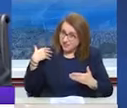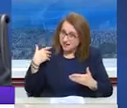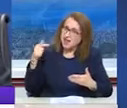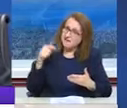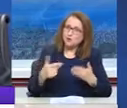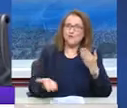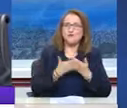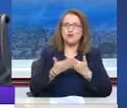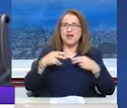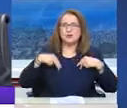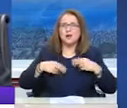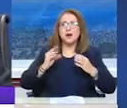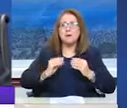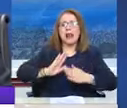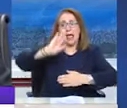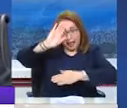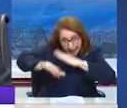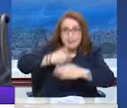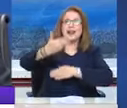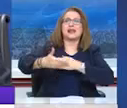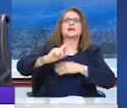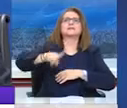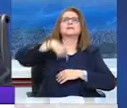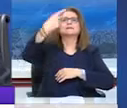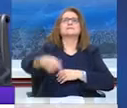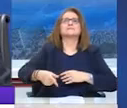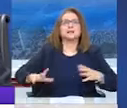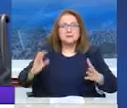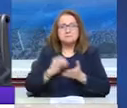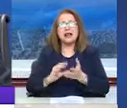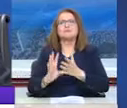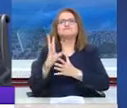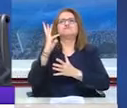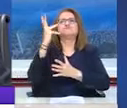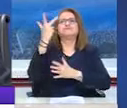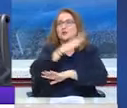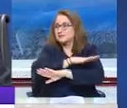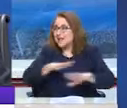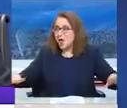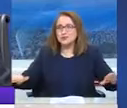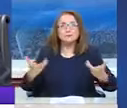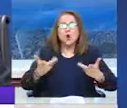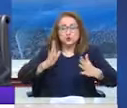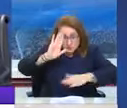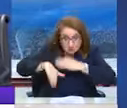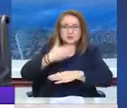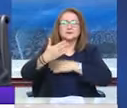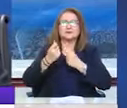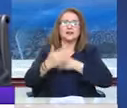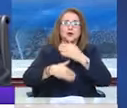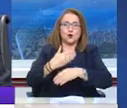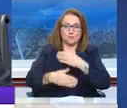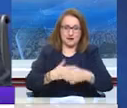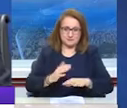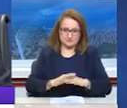επανεκκίνηση, όπως έχουμε ήδη ανακοινώσει, αρχές Απριλίου, το Υπουργείο Ανάπτυξης και Επενδύσεων, σε συνεργασία δική μου και του κυρίου Υφυπουργού,